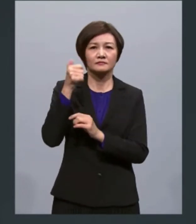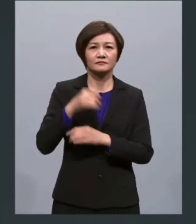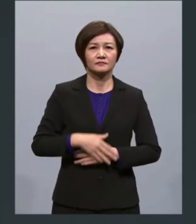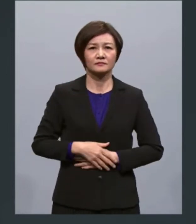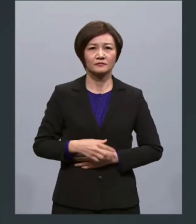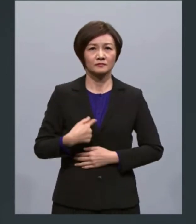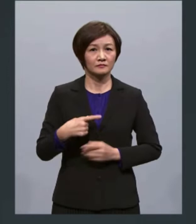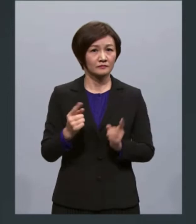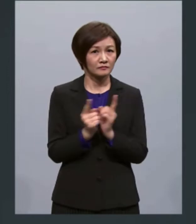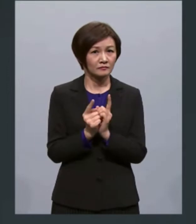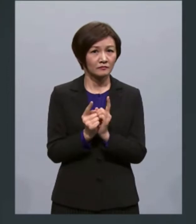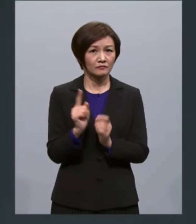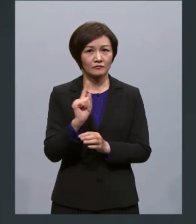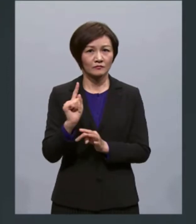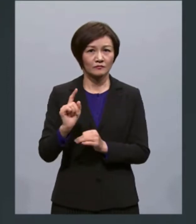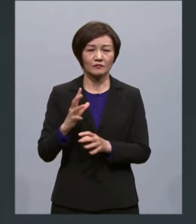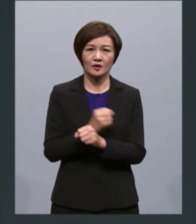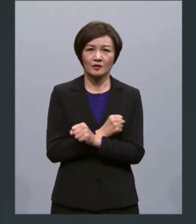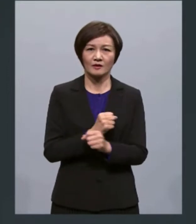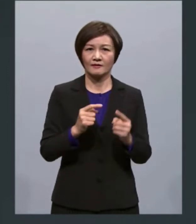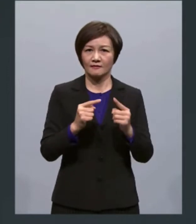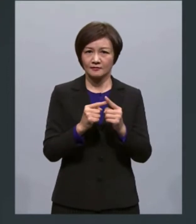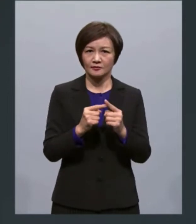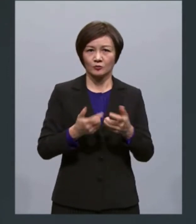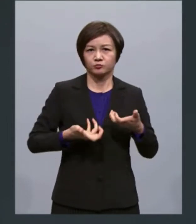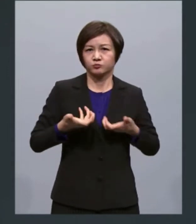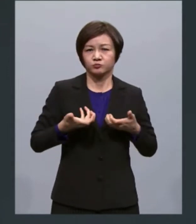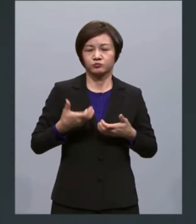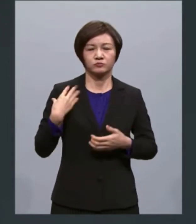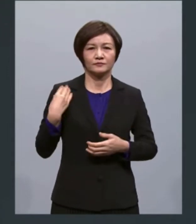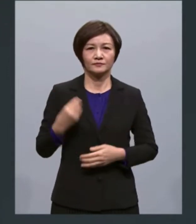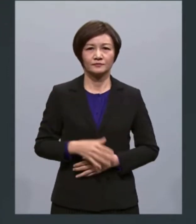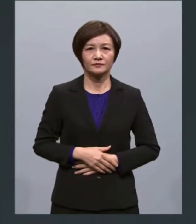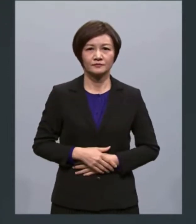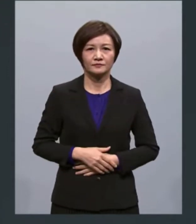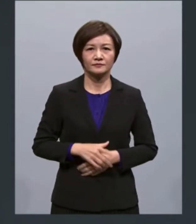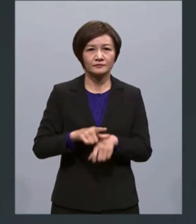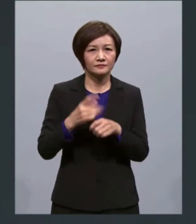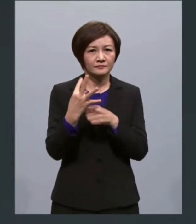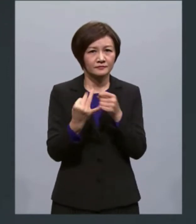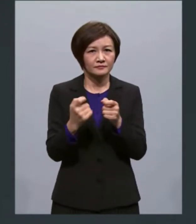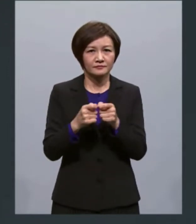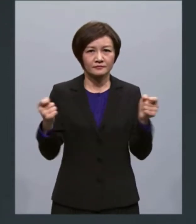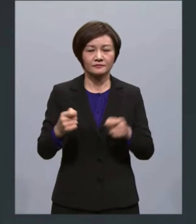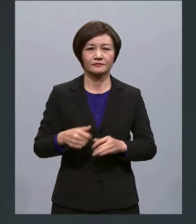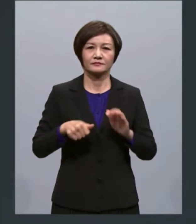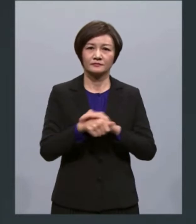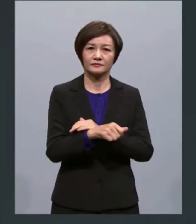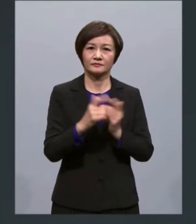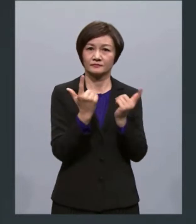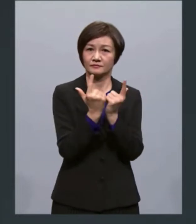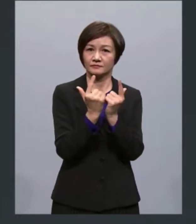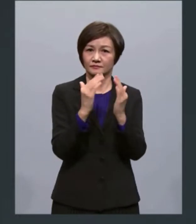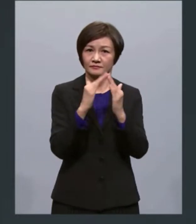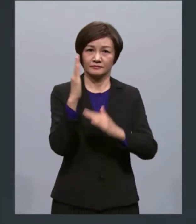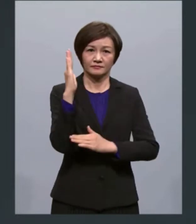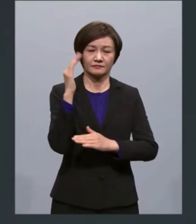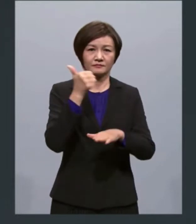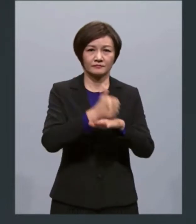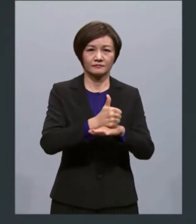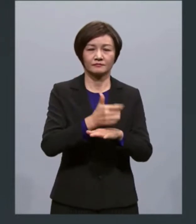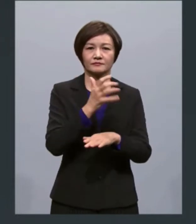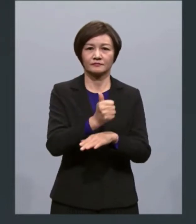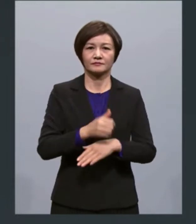的对人世的热情。多年后，我进入了台北市政府工作，看